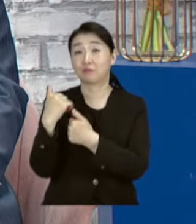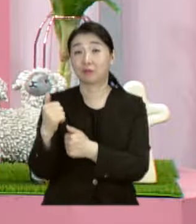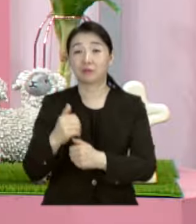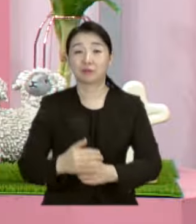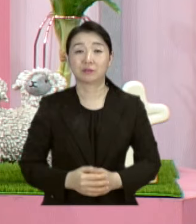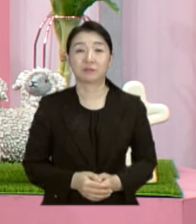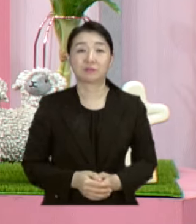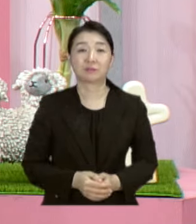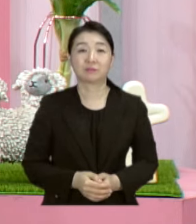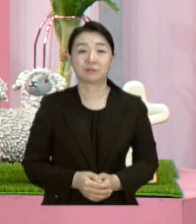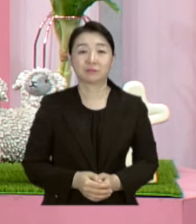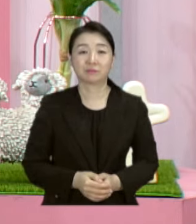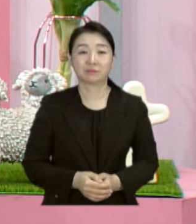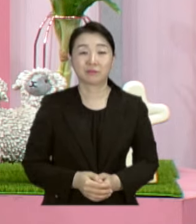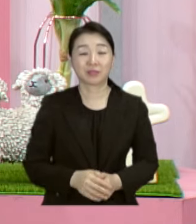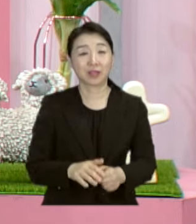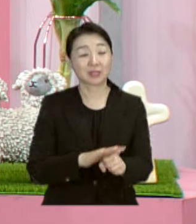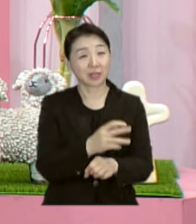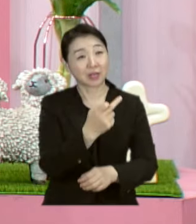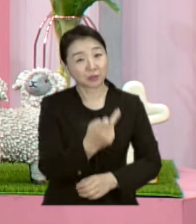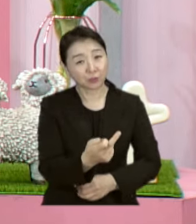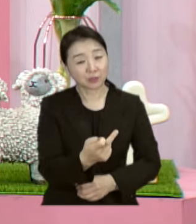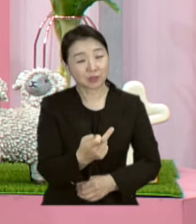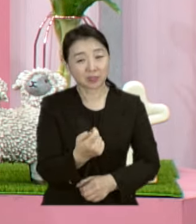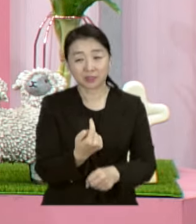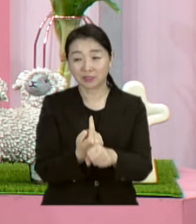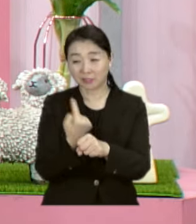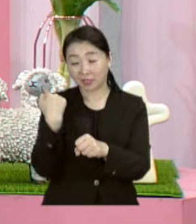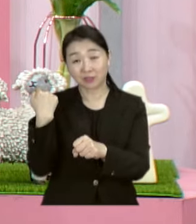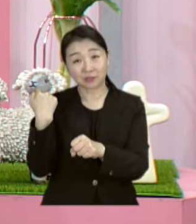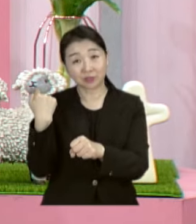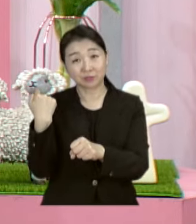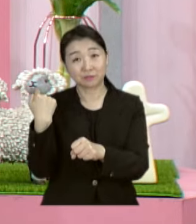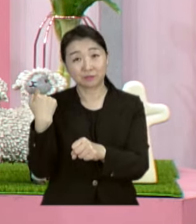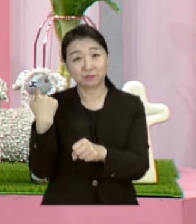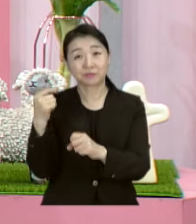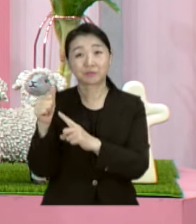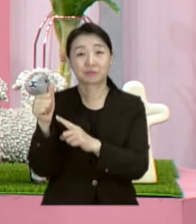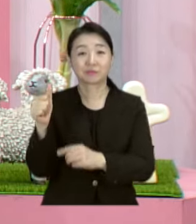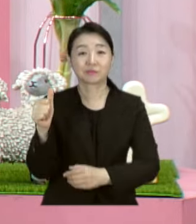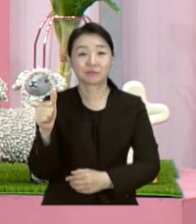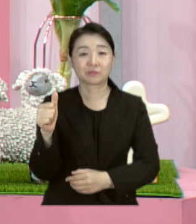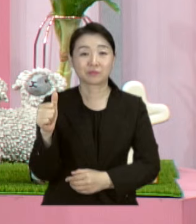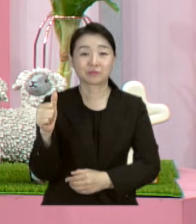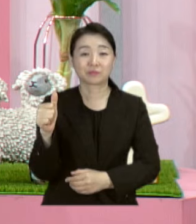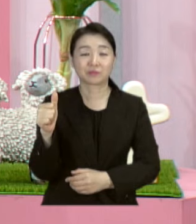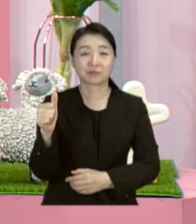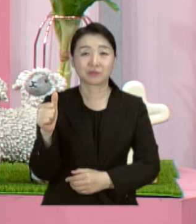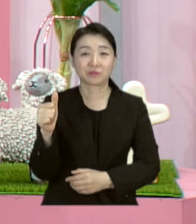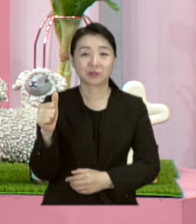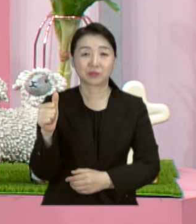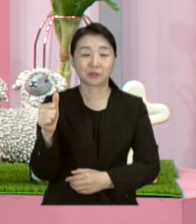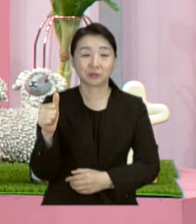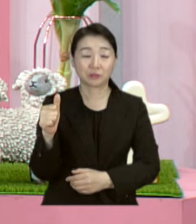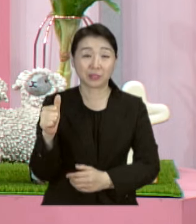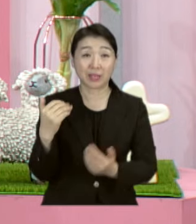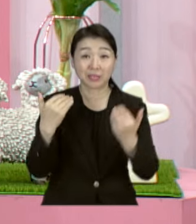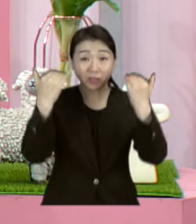저희 형님이 네. 이제 서울에 있을 때입니다. 내수동교회에 저를 부르더니 야 사랑하는 동생